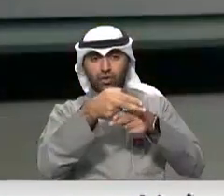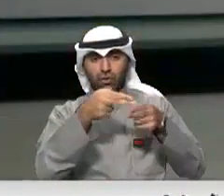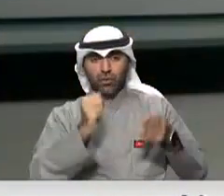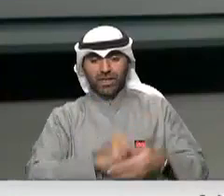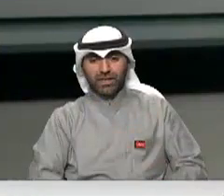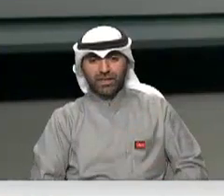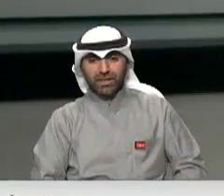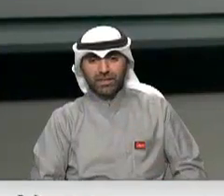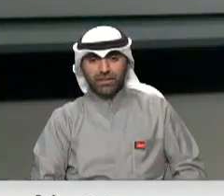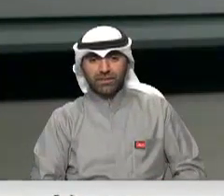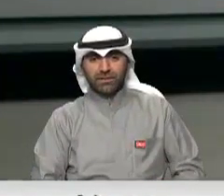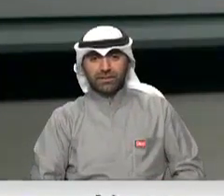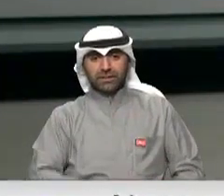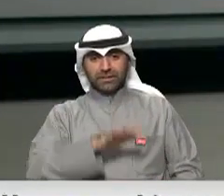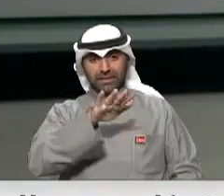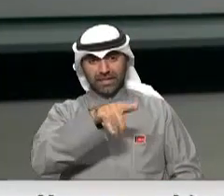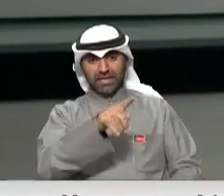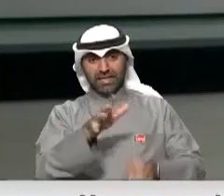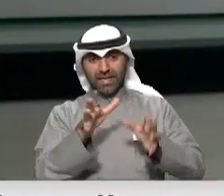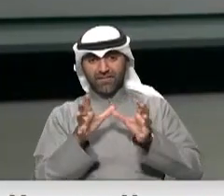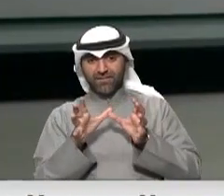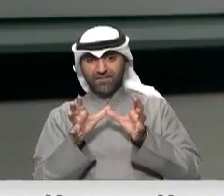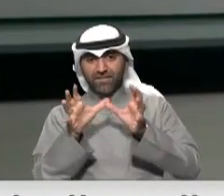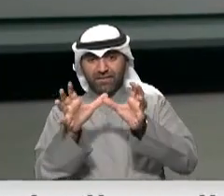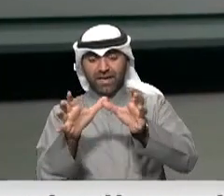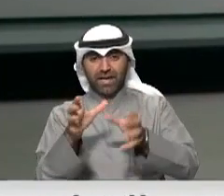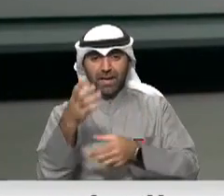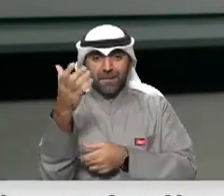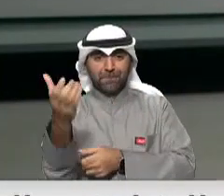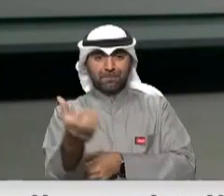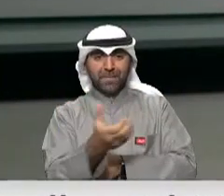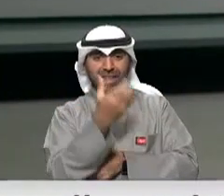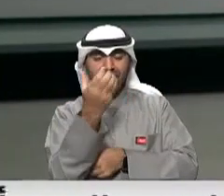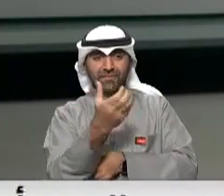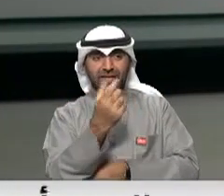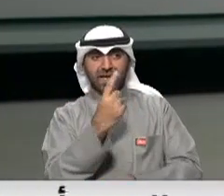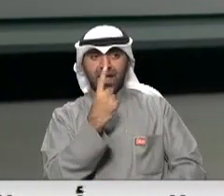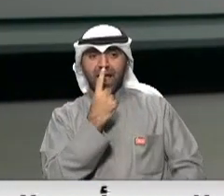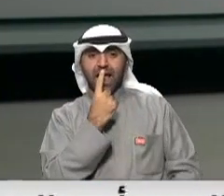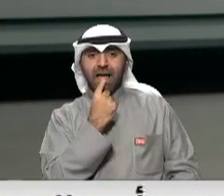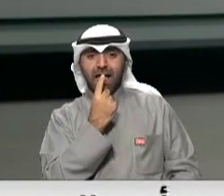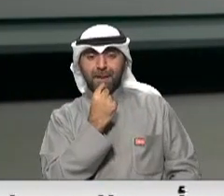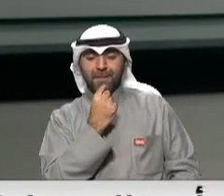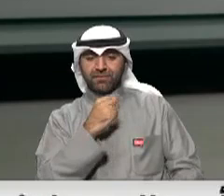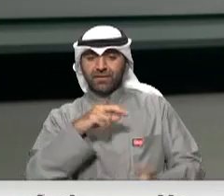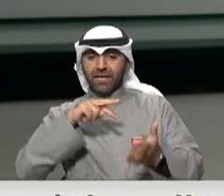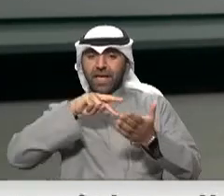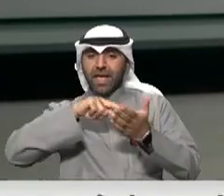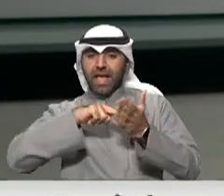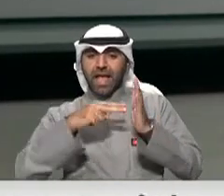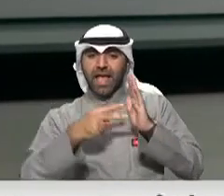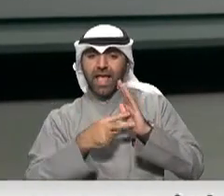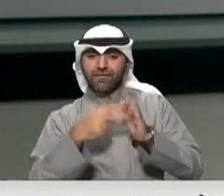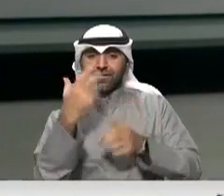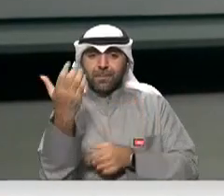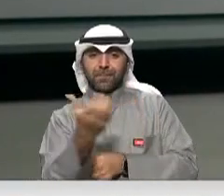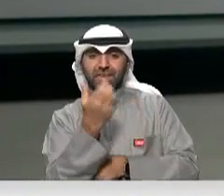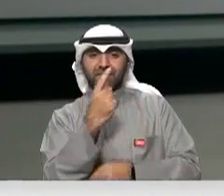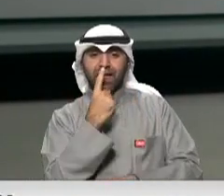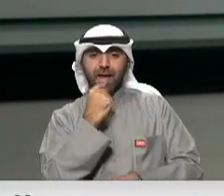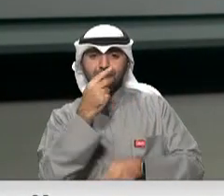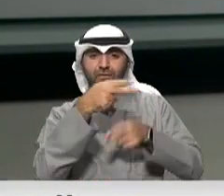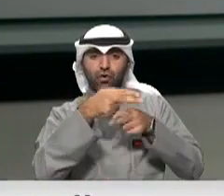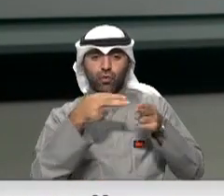كما ذكرت، أريد أن أعرف أكثر عن دوركم كفريق إعلامي في مركز الزلزال بكهرمان مرعش. كيف ترصد الوضع هناك،